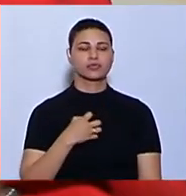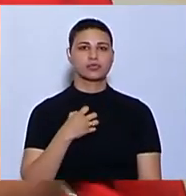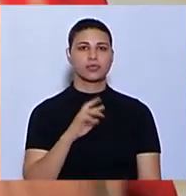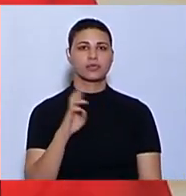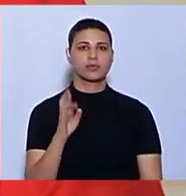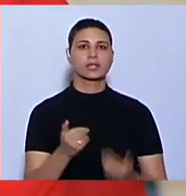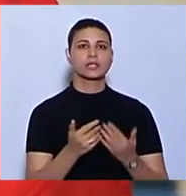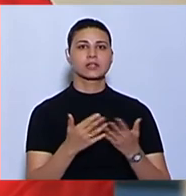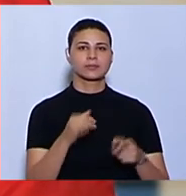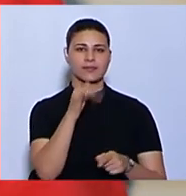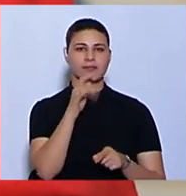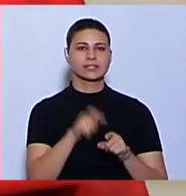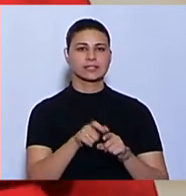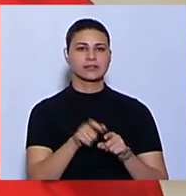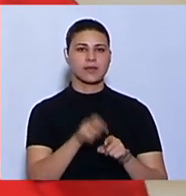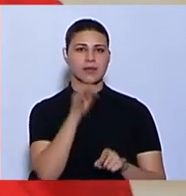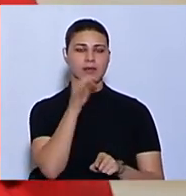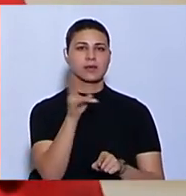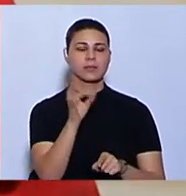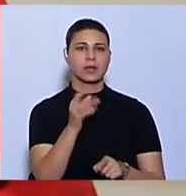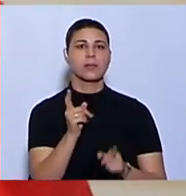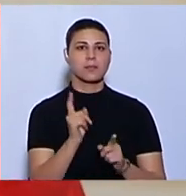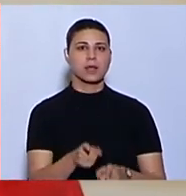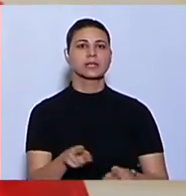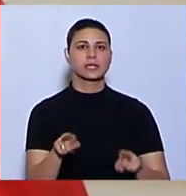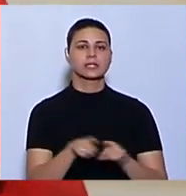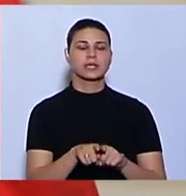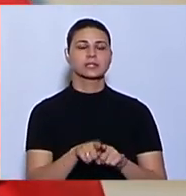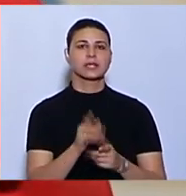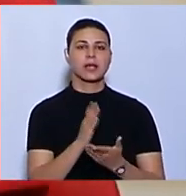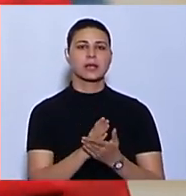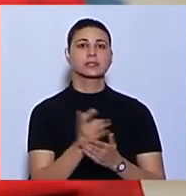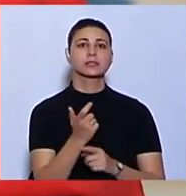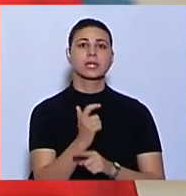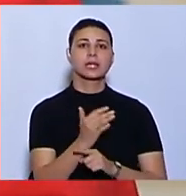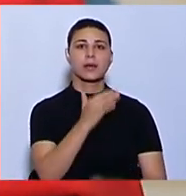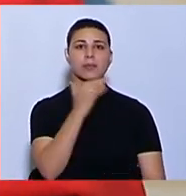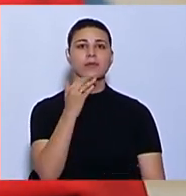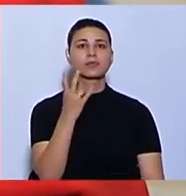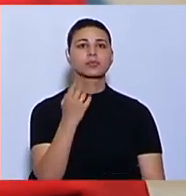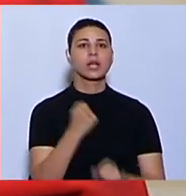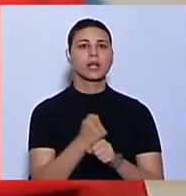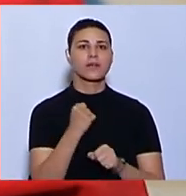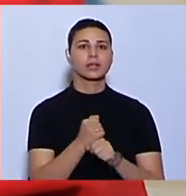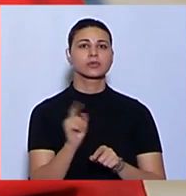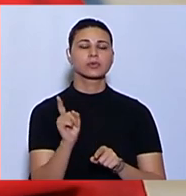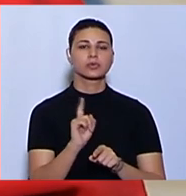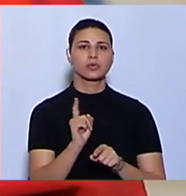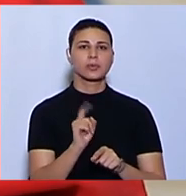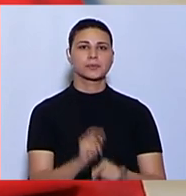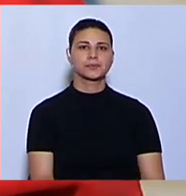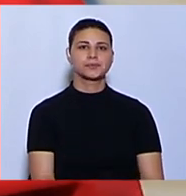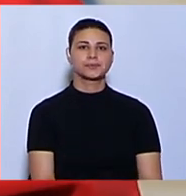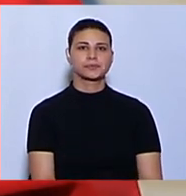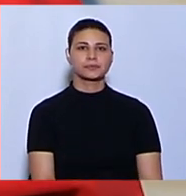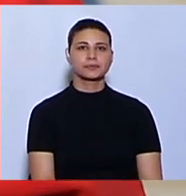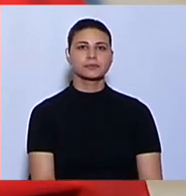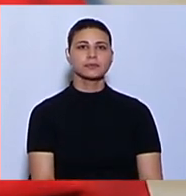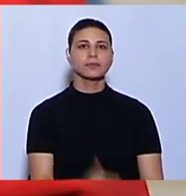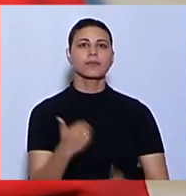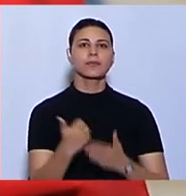შემდეგ, ცოტა ბანალურად ჟღერდეს, მაგრამ რეალურად მართლა ასე არის. ძალიან ბევრი რამე უნდა გაკეთდეს იმისთვის, რომ